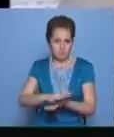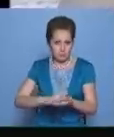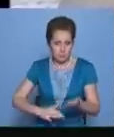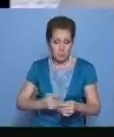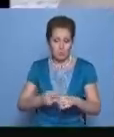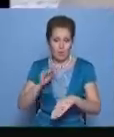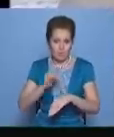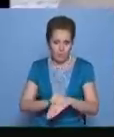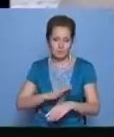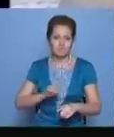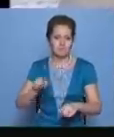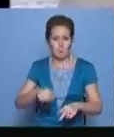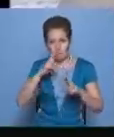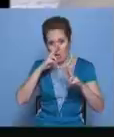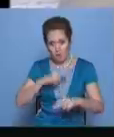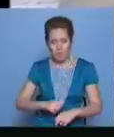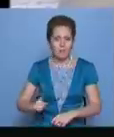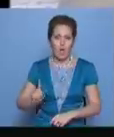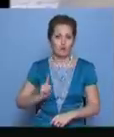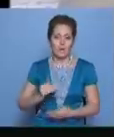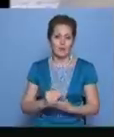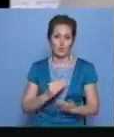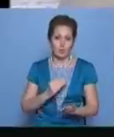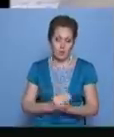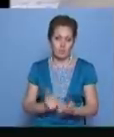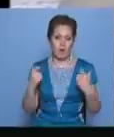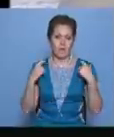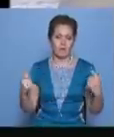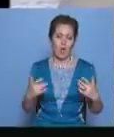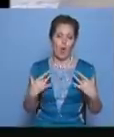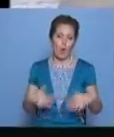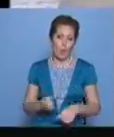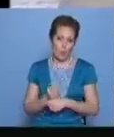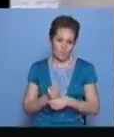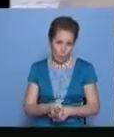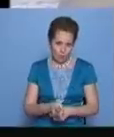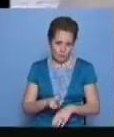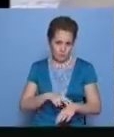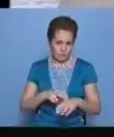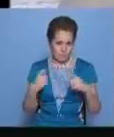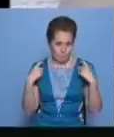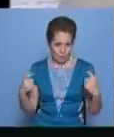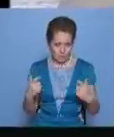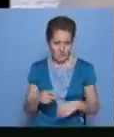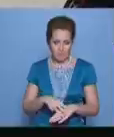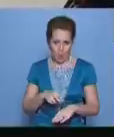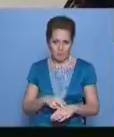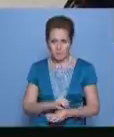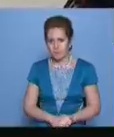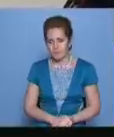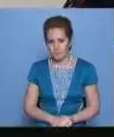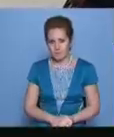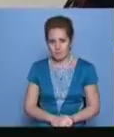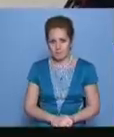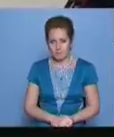была назначена проверка, но, не дожидаясь ее результатов, генерал уволил оперуполномоченного из полиции.